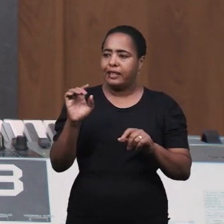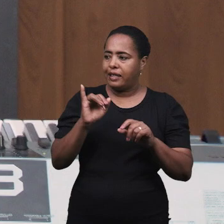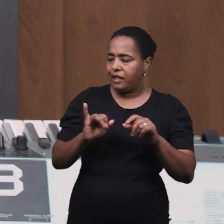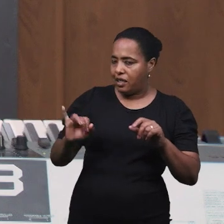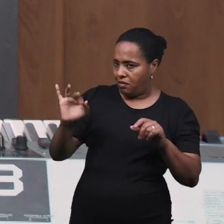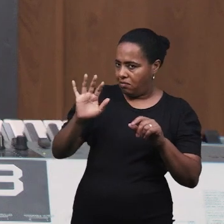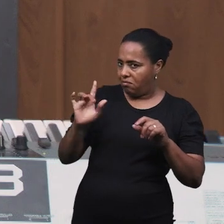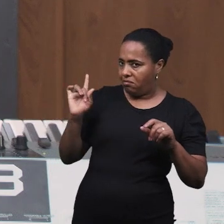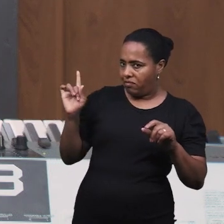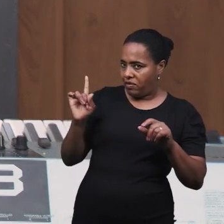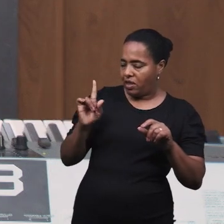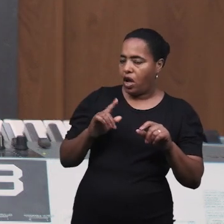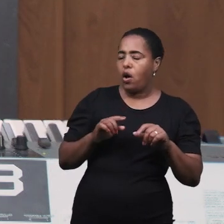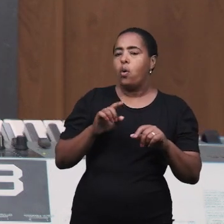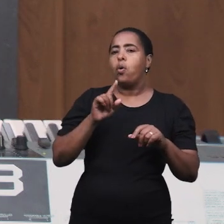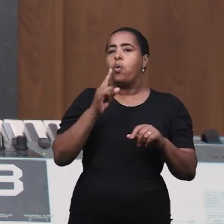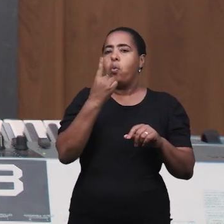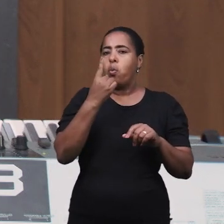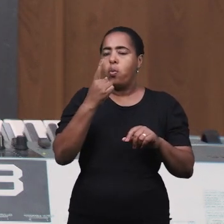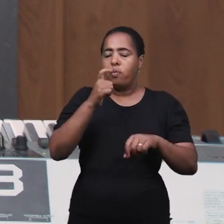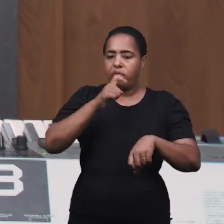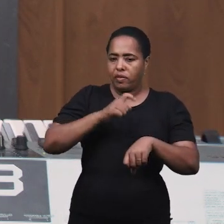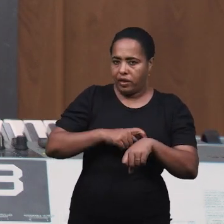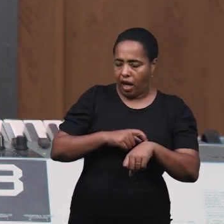la figure qui aura un ton,